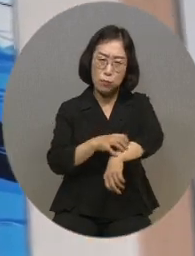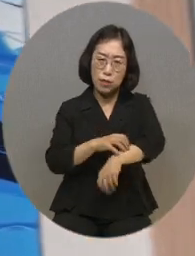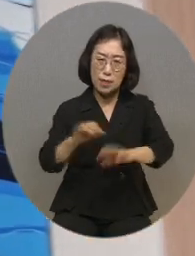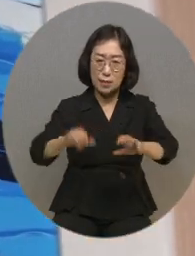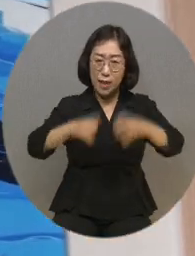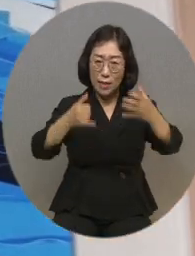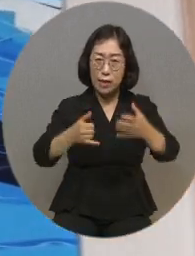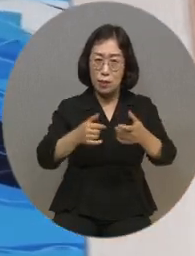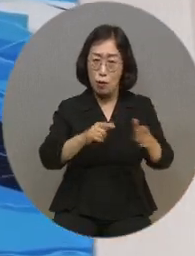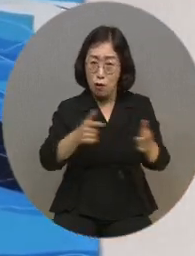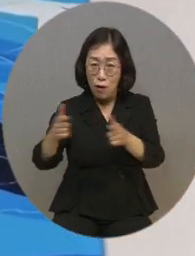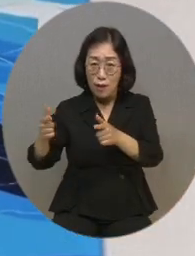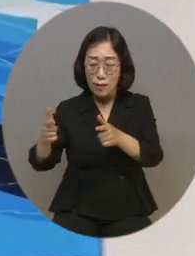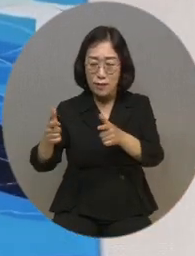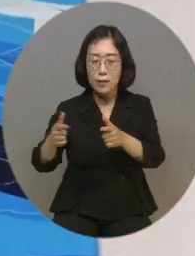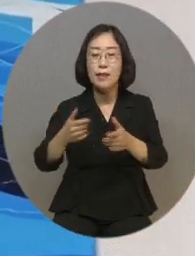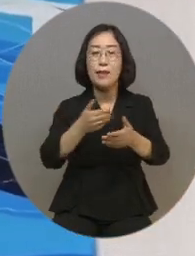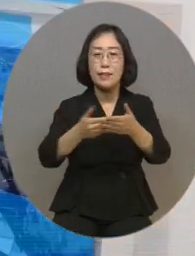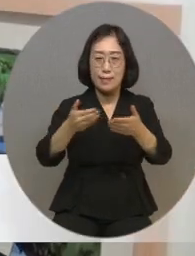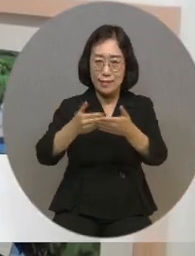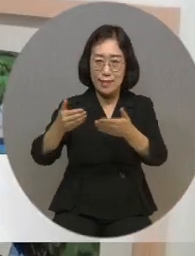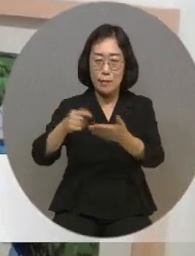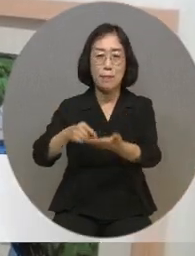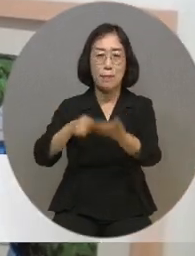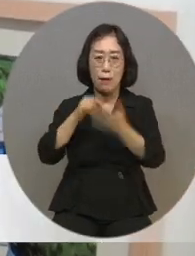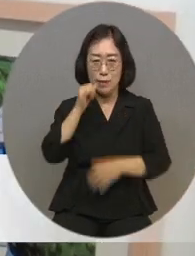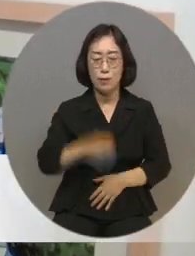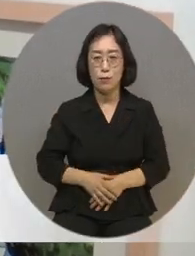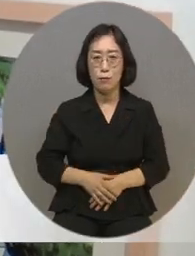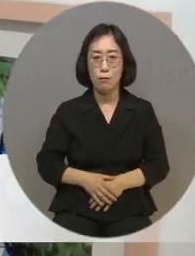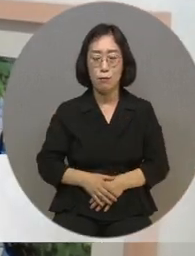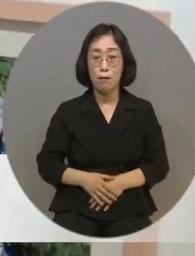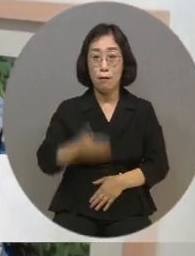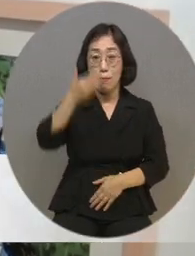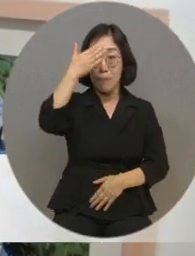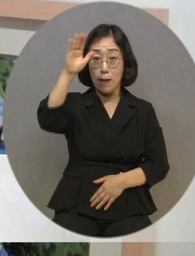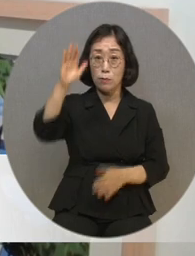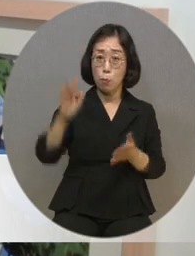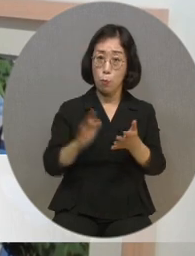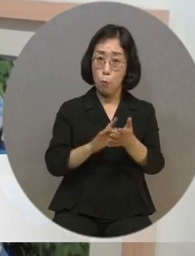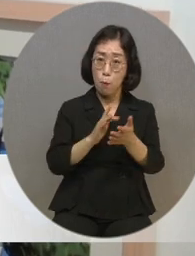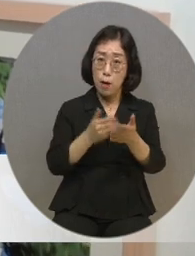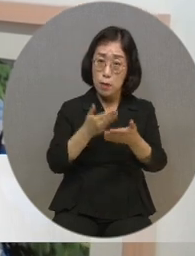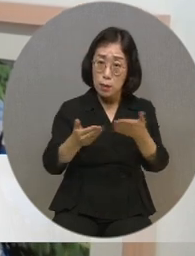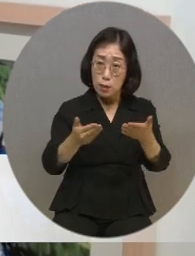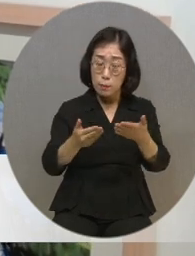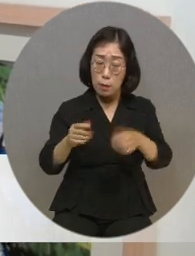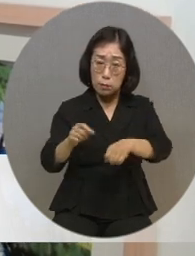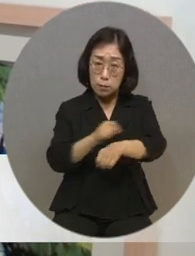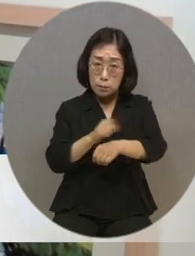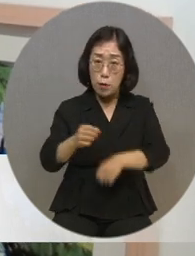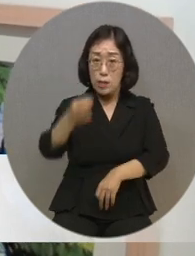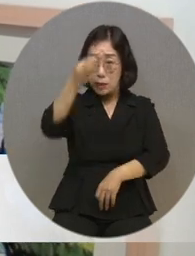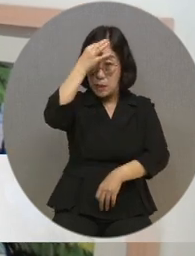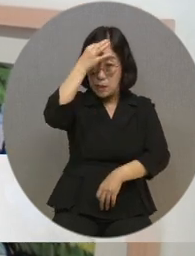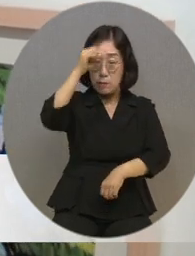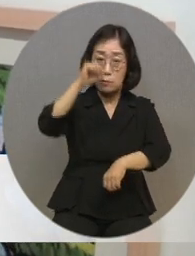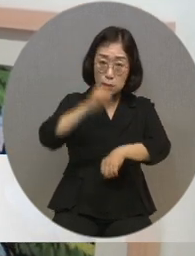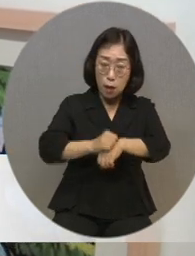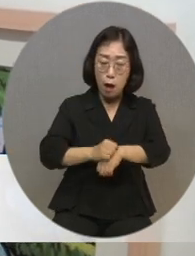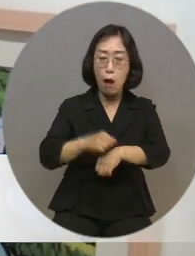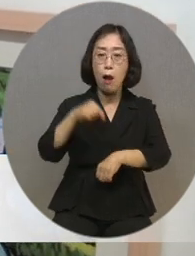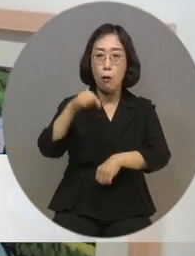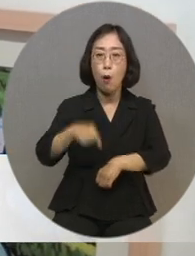세상의 많은 것들이 화폭에 담겼습니다. 생소한 분야에서 특출한 재능을 보이시고 그를 통해서